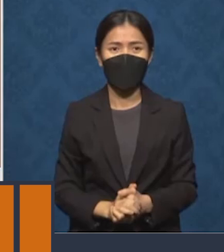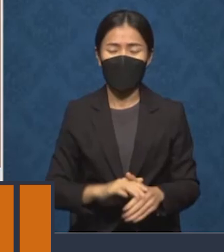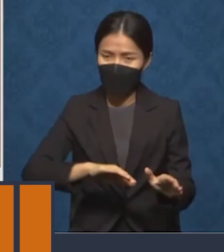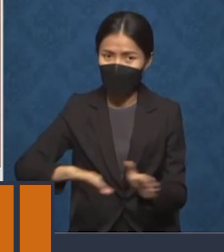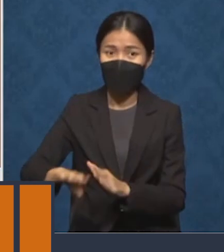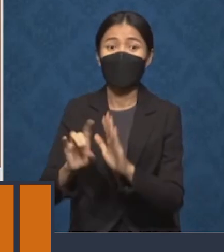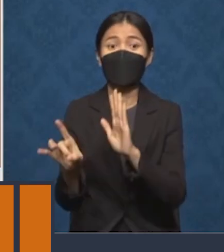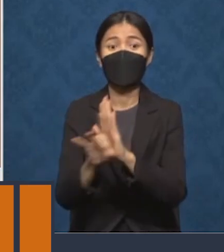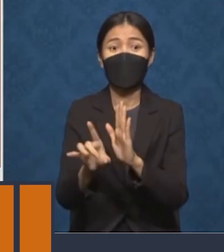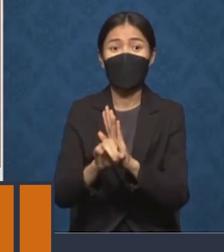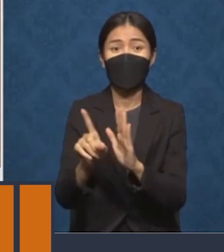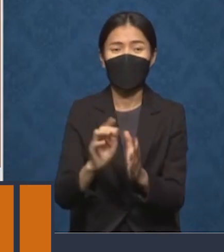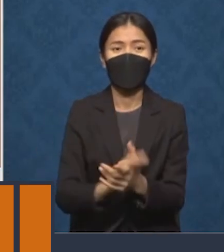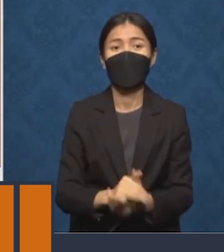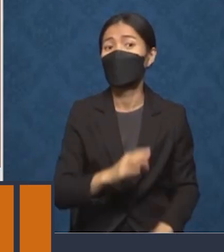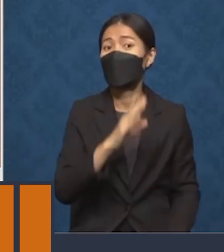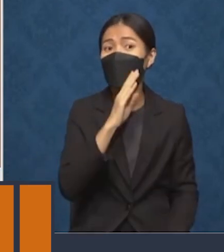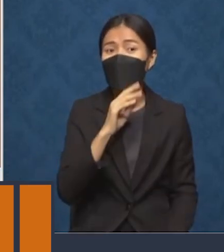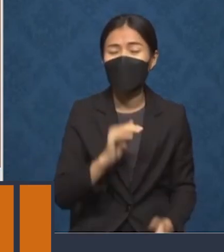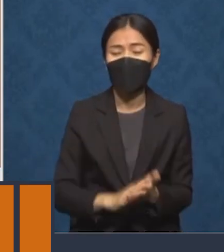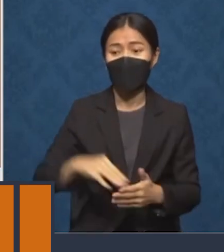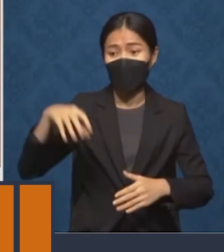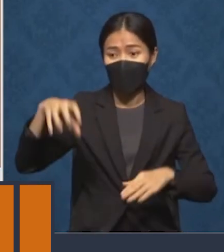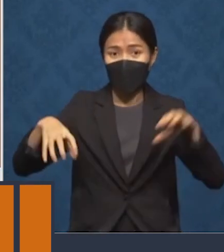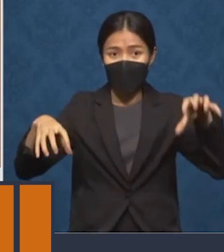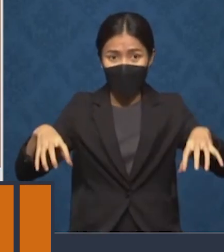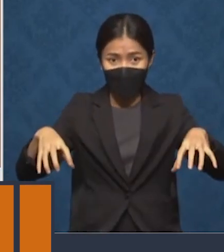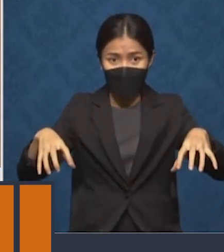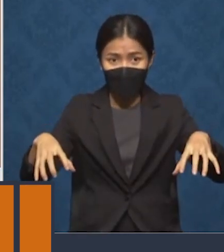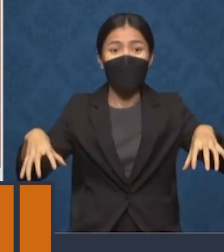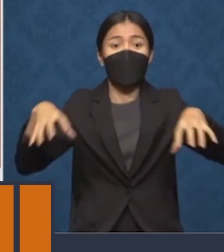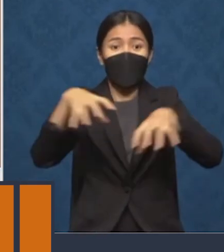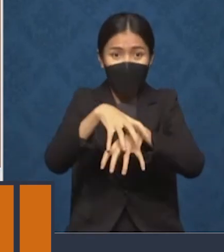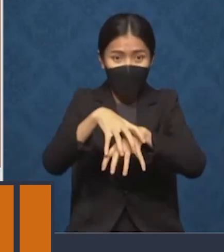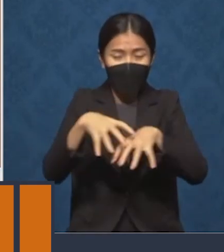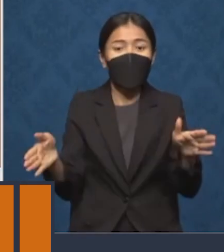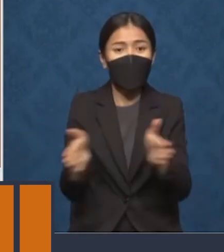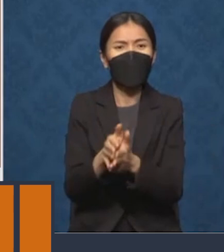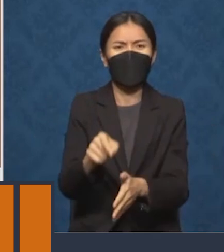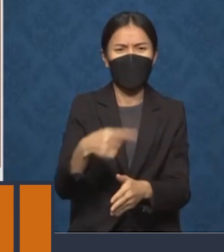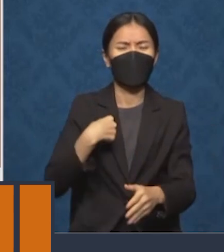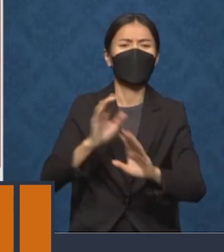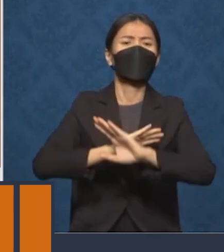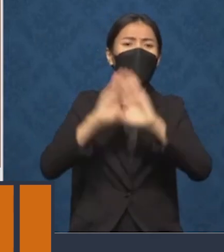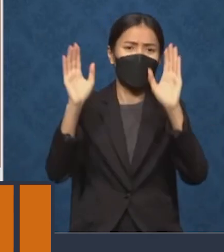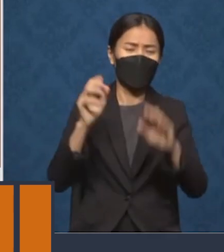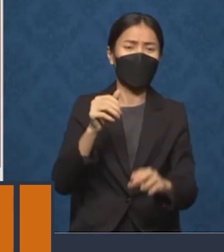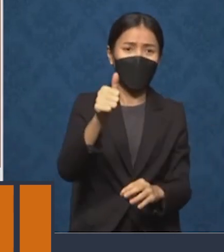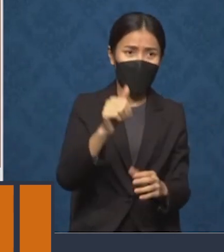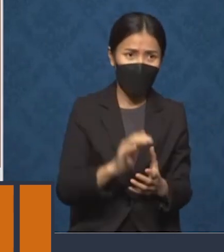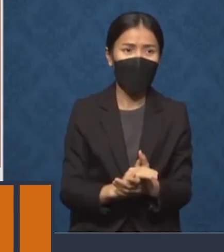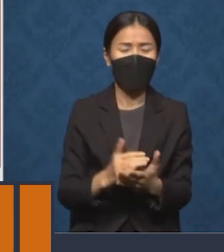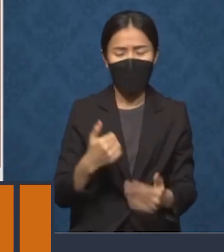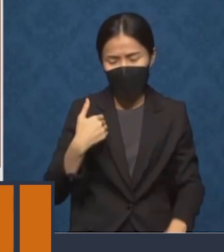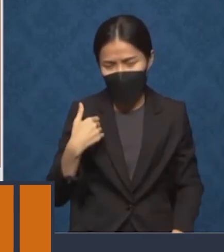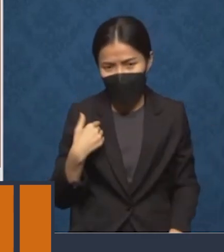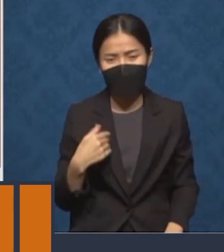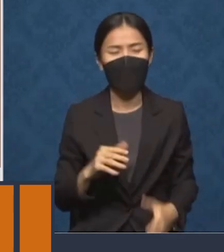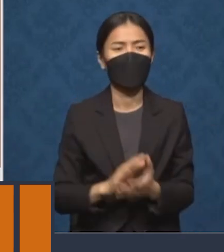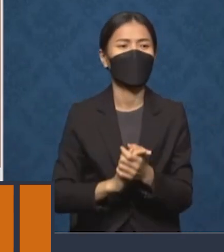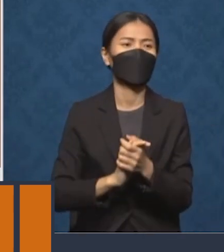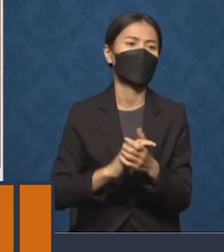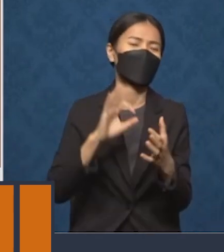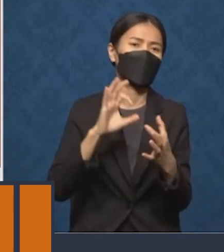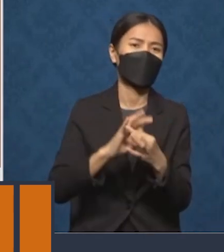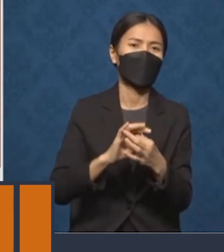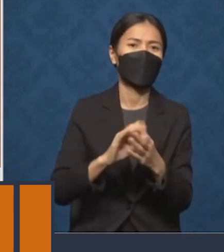บรวมหน่วยงานต่างๆนะคะแล้วก็จัดประเภทองค์กรภาครัฐใหม่นี้ท่านพิธาได้พูดไปบ้างแล้วแล้วก็มีรัฐวิสาหกิจอีกหลายแห่งที่ไม่ได้ทำเป็นไม่ท